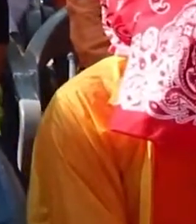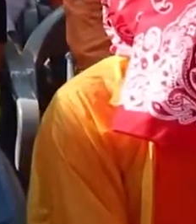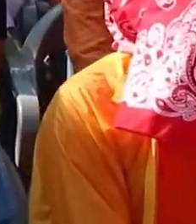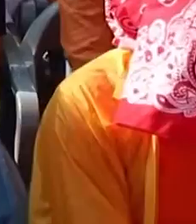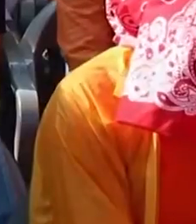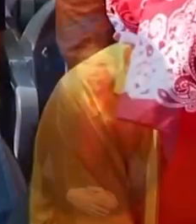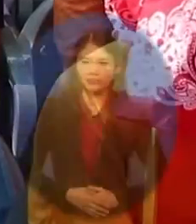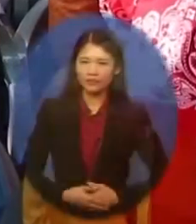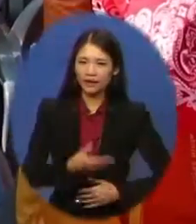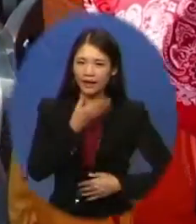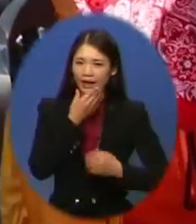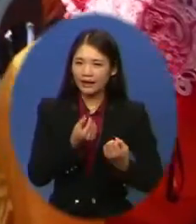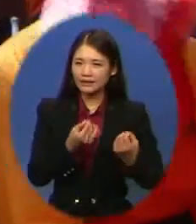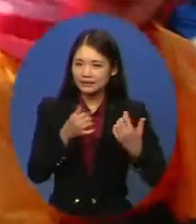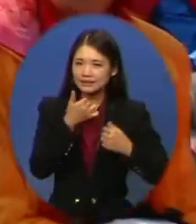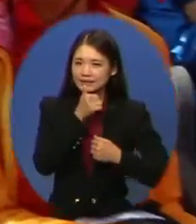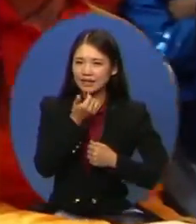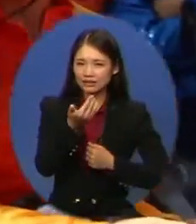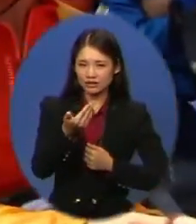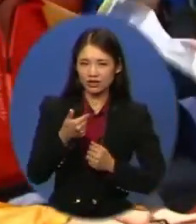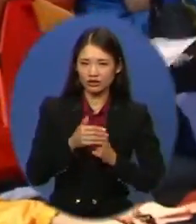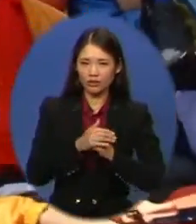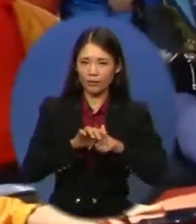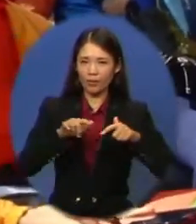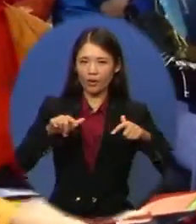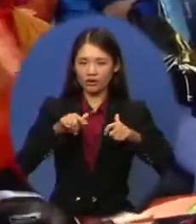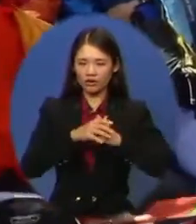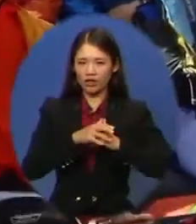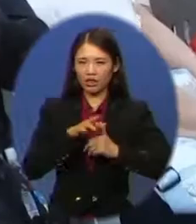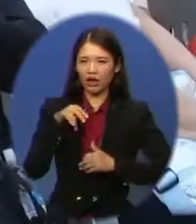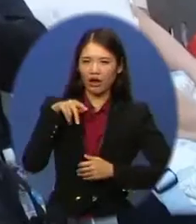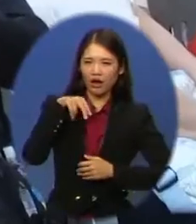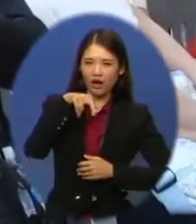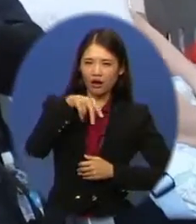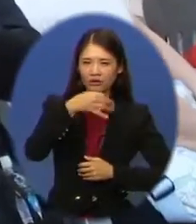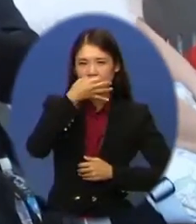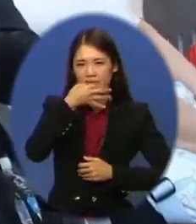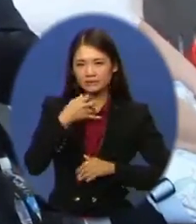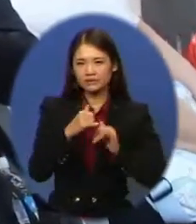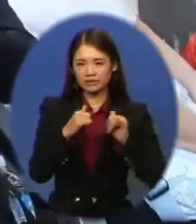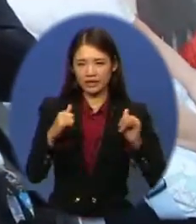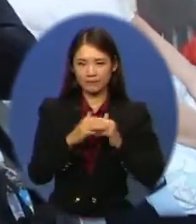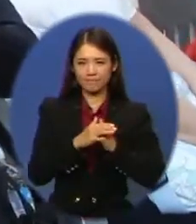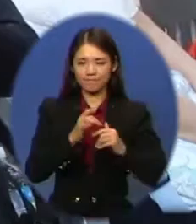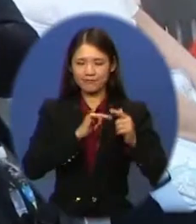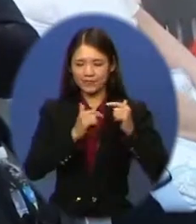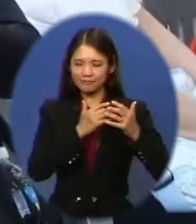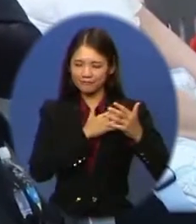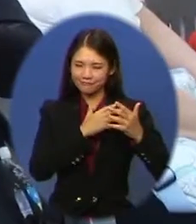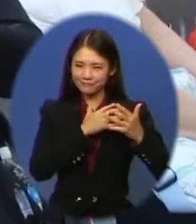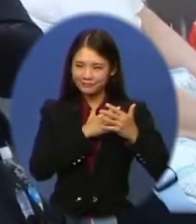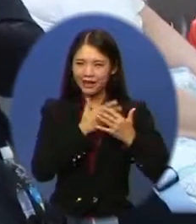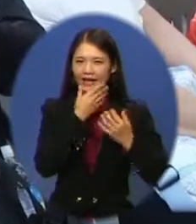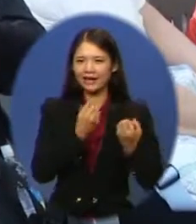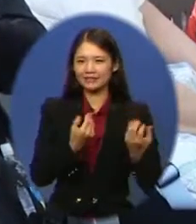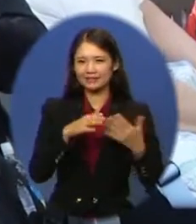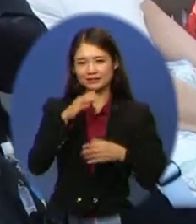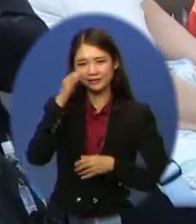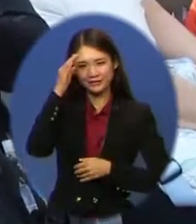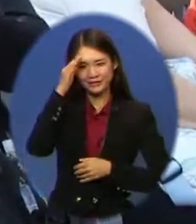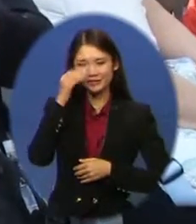행사 진행 전 평소에 하기 힘든 산행을 기대하는 장애인분들이 들뜬 마음으로 행사 시작을 기다리고 있었습니다.